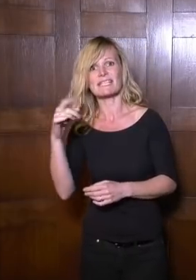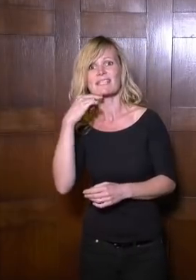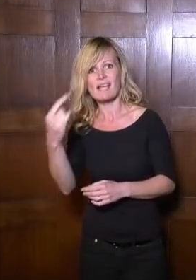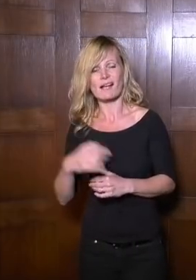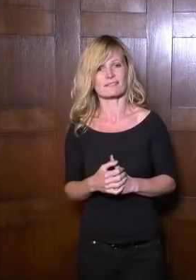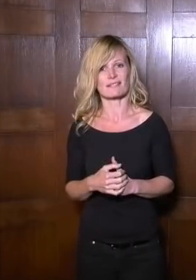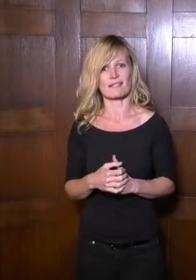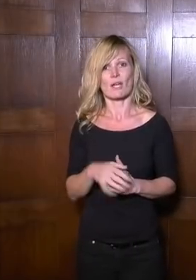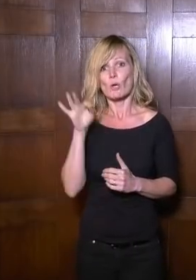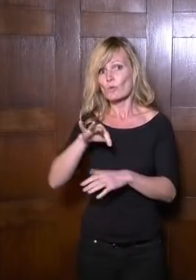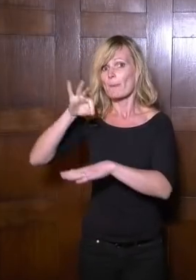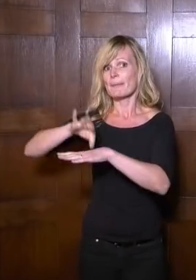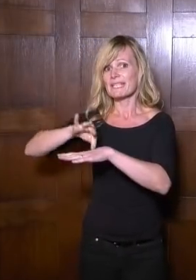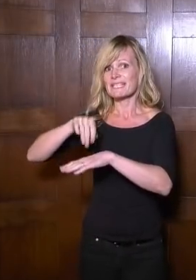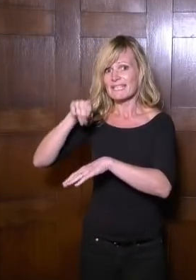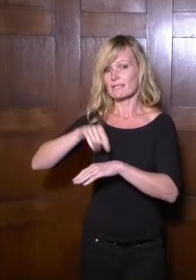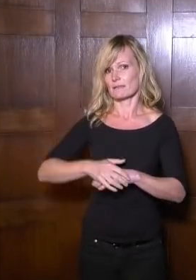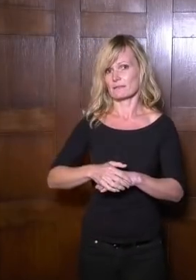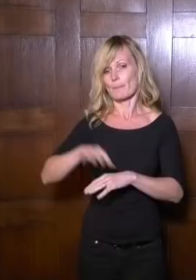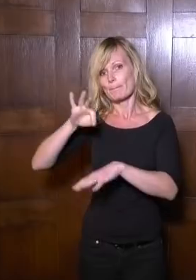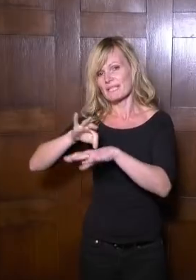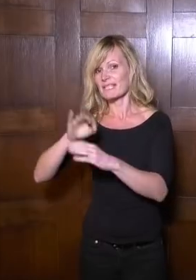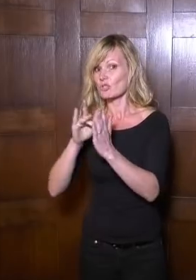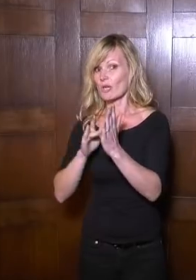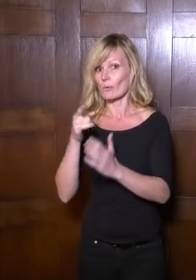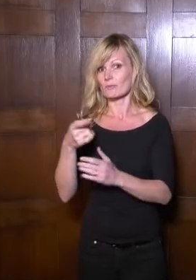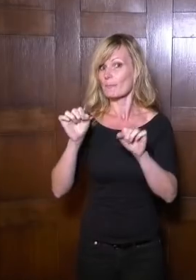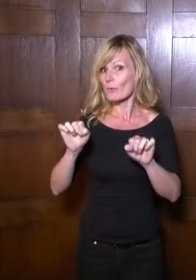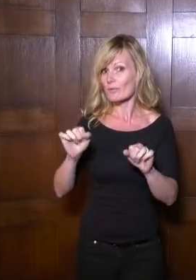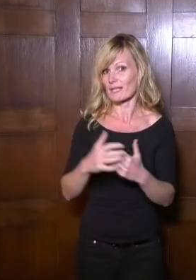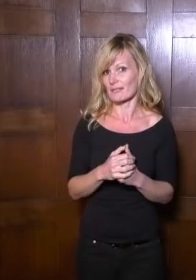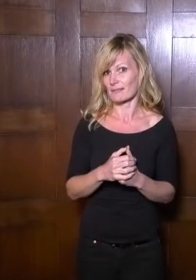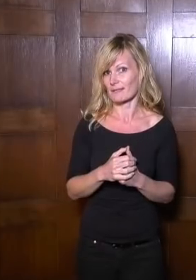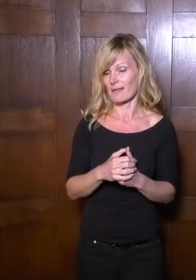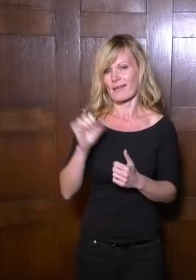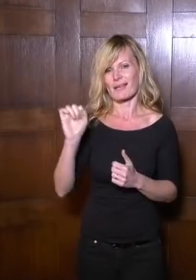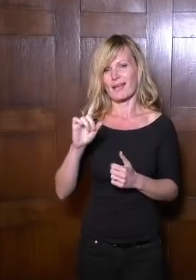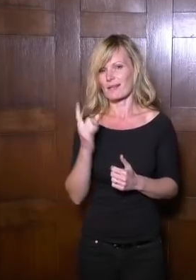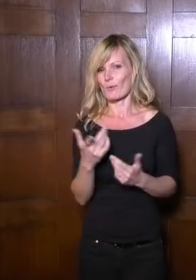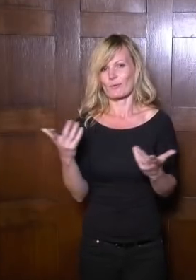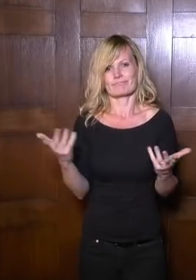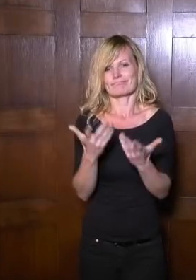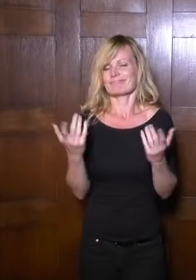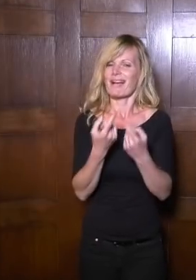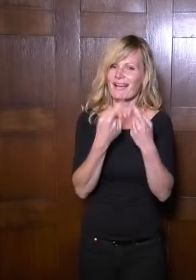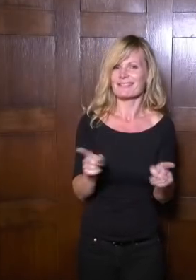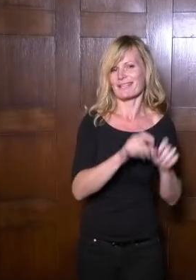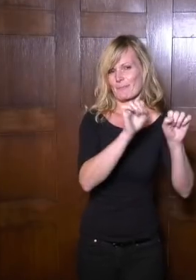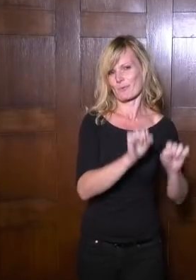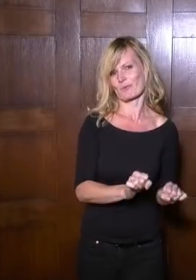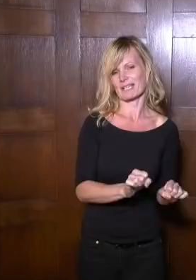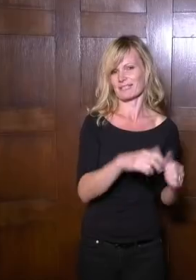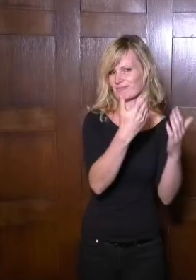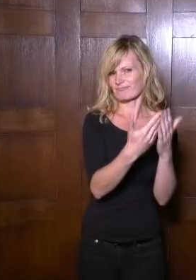hat jetzt für die Medizin, aus medizinischen Gründen war das möglich, es könnte auch aus anderen Dingen möglich sein, das macht mir